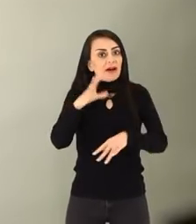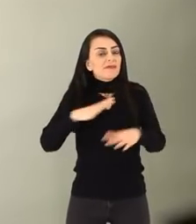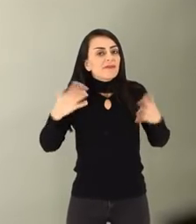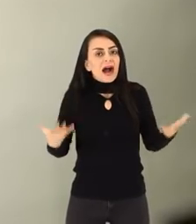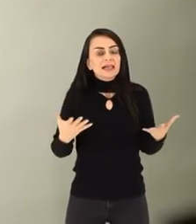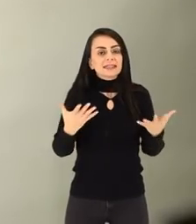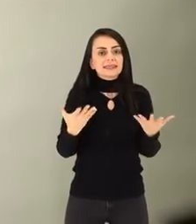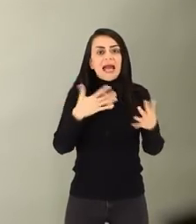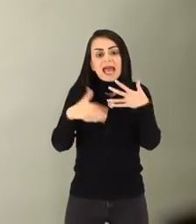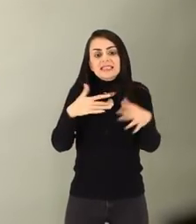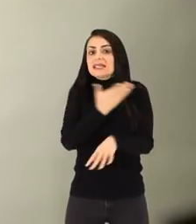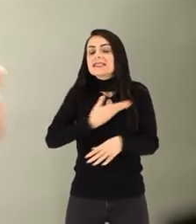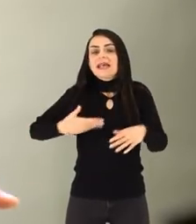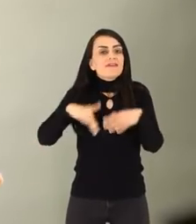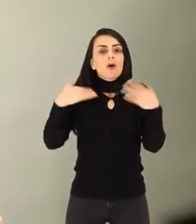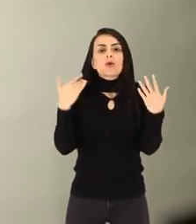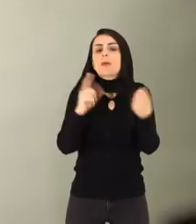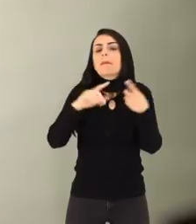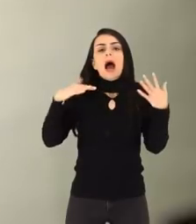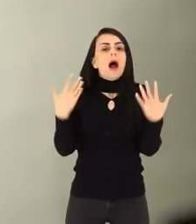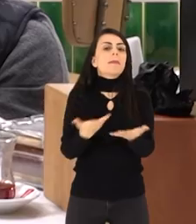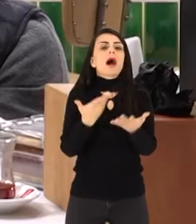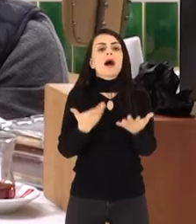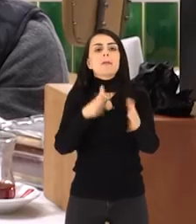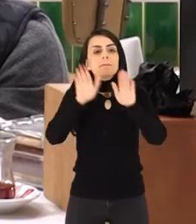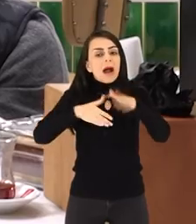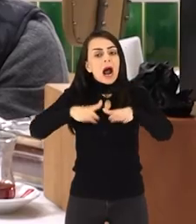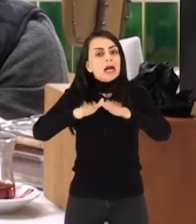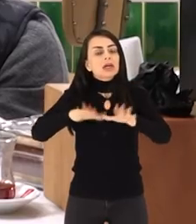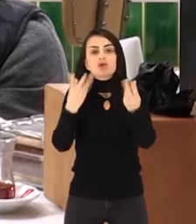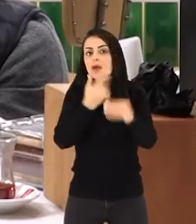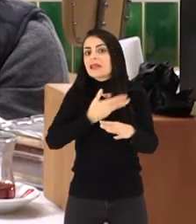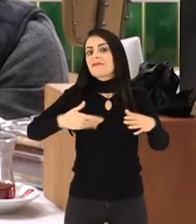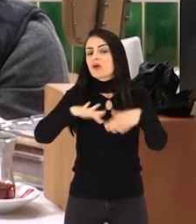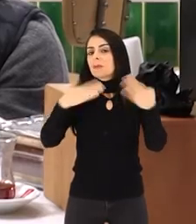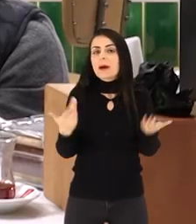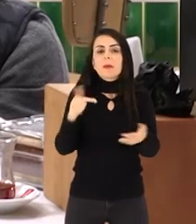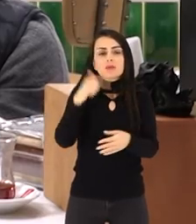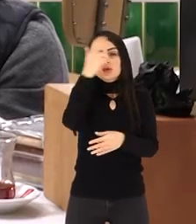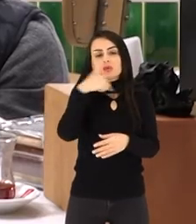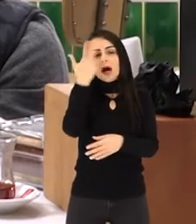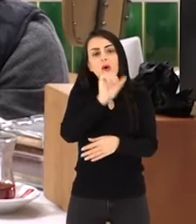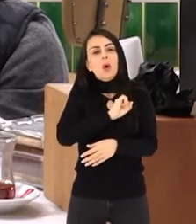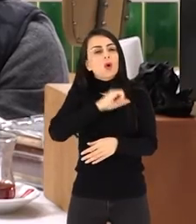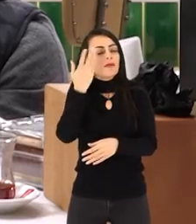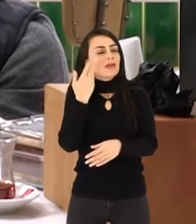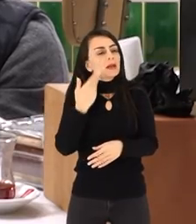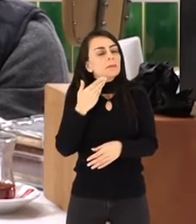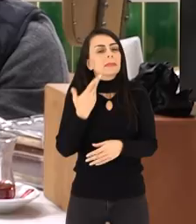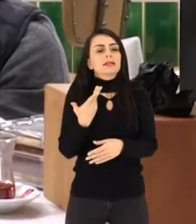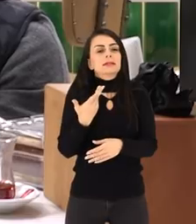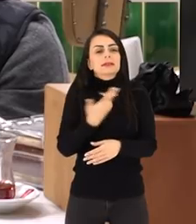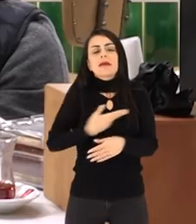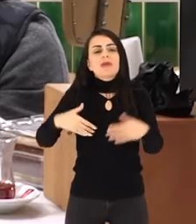Adrenalin tutkum var galiba. Öyle şeylerim var. Ben lunaparkları da çok severim. Sanıyorum bu yüzden. Bir de okumuştum zaten hani